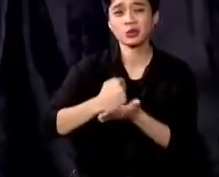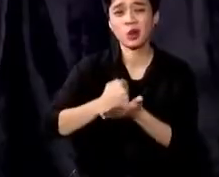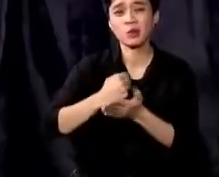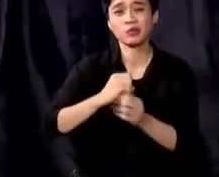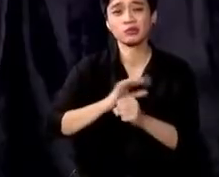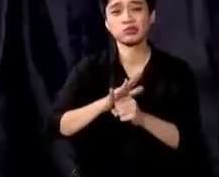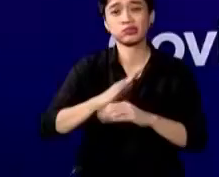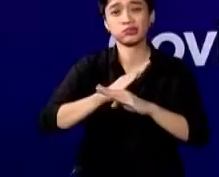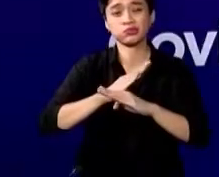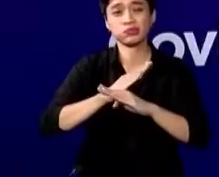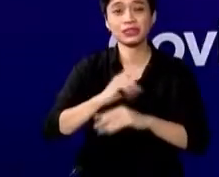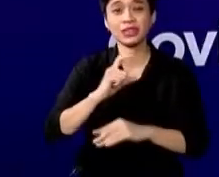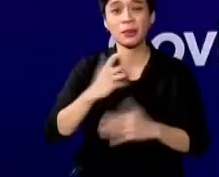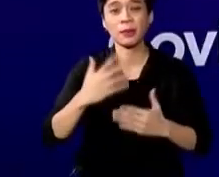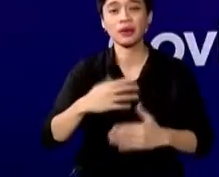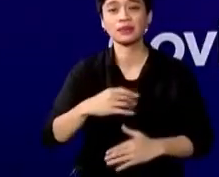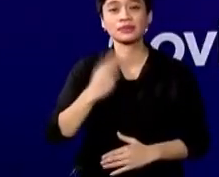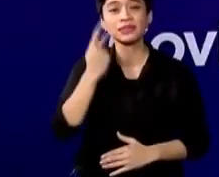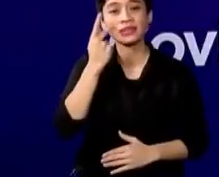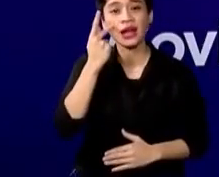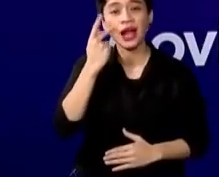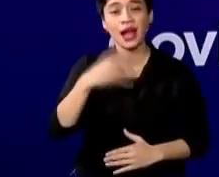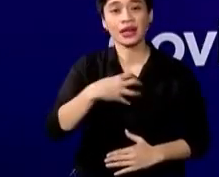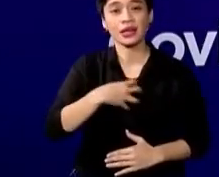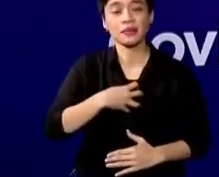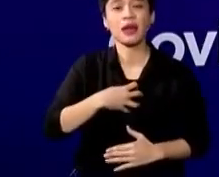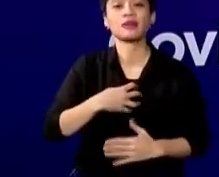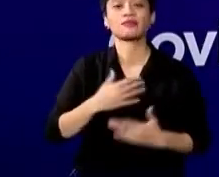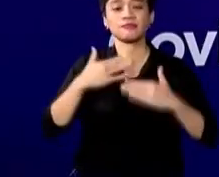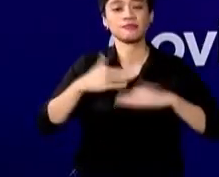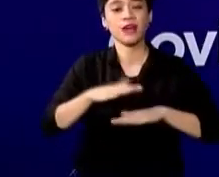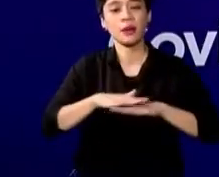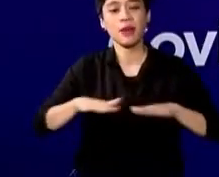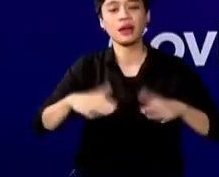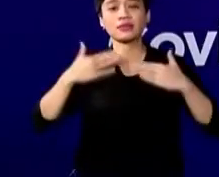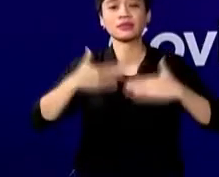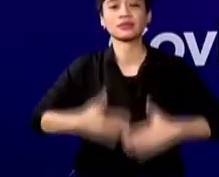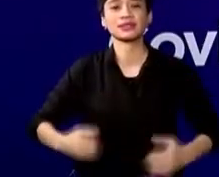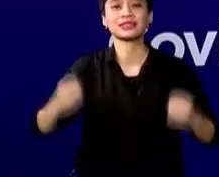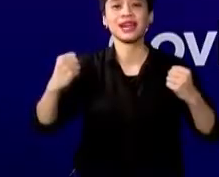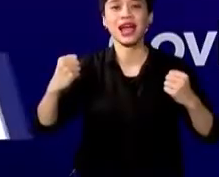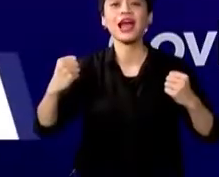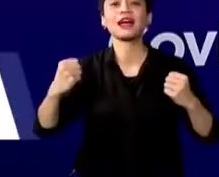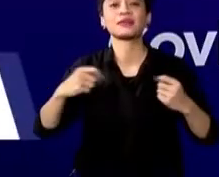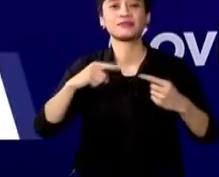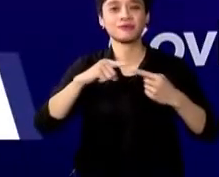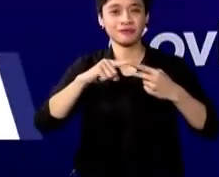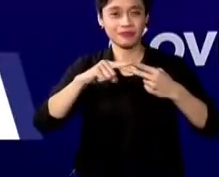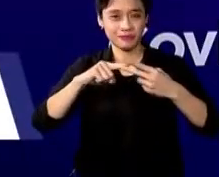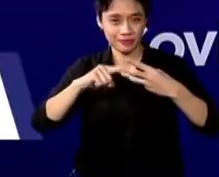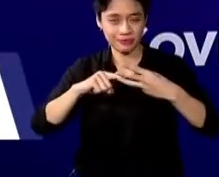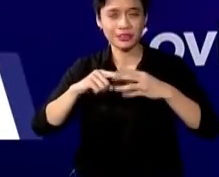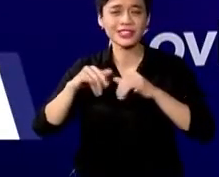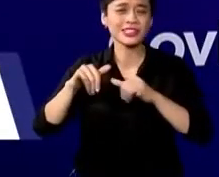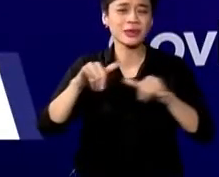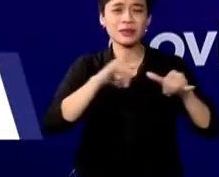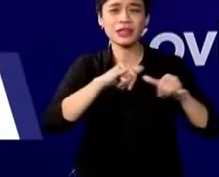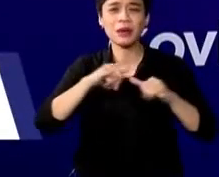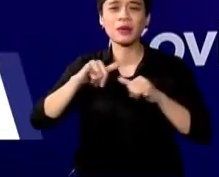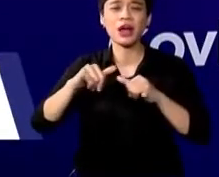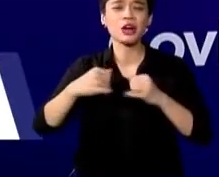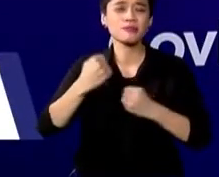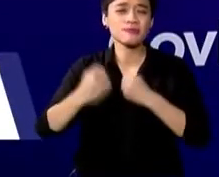dengan iman aman dan imun kita tanggulangi bersama-sama sehingga kita bisa menghentikan pandemi